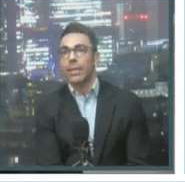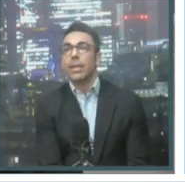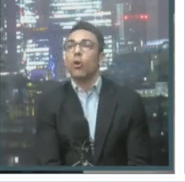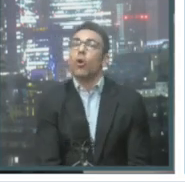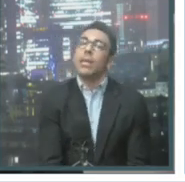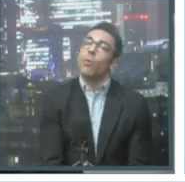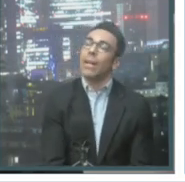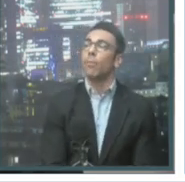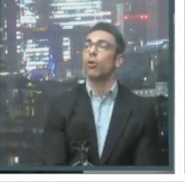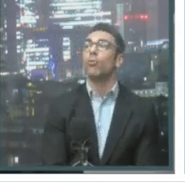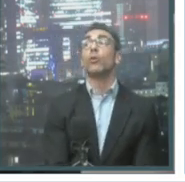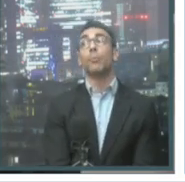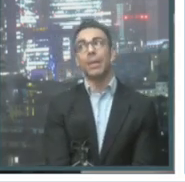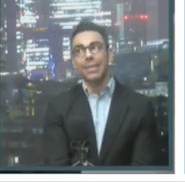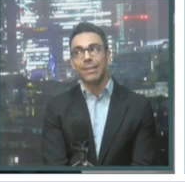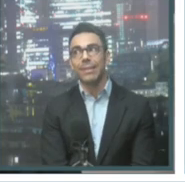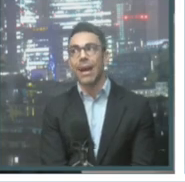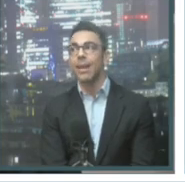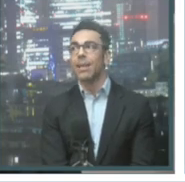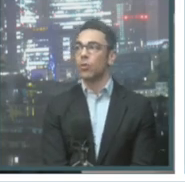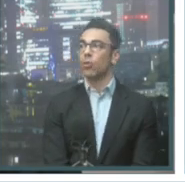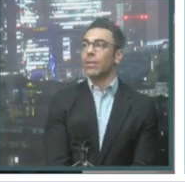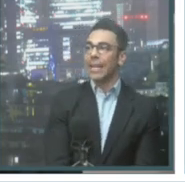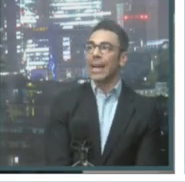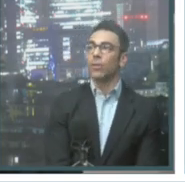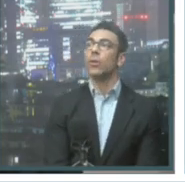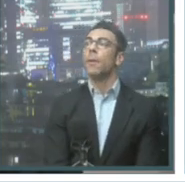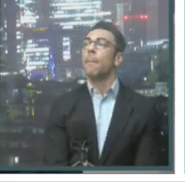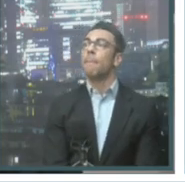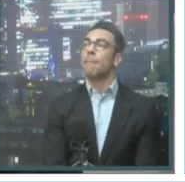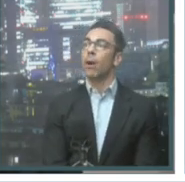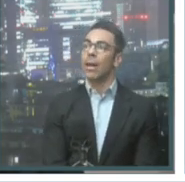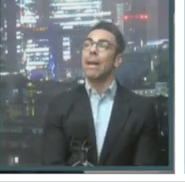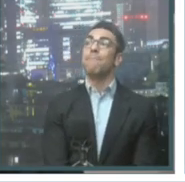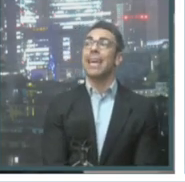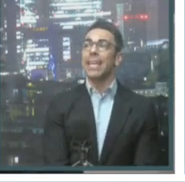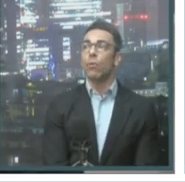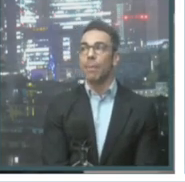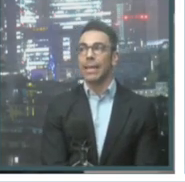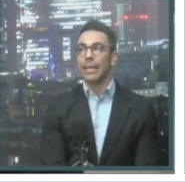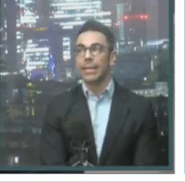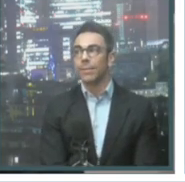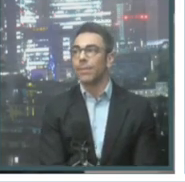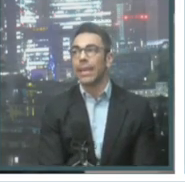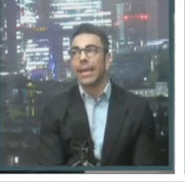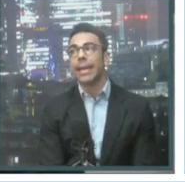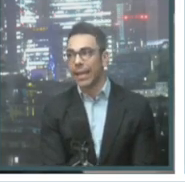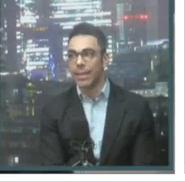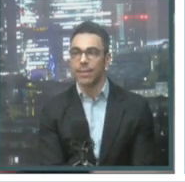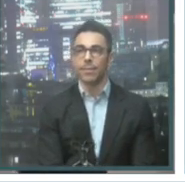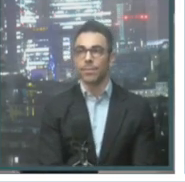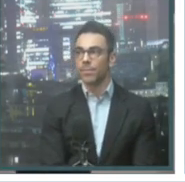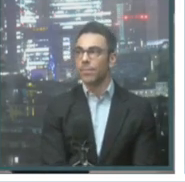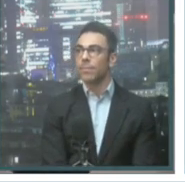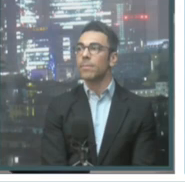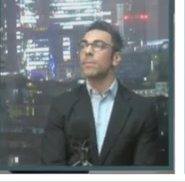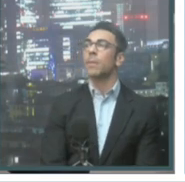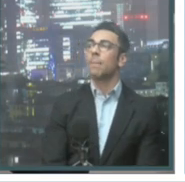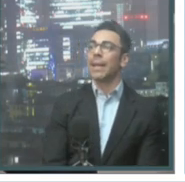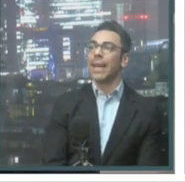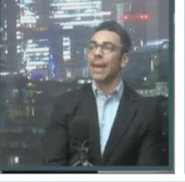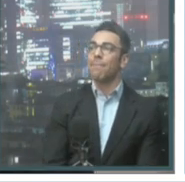udenti in qualche modo una doppia identità sono integrato però la mia lingua madre se la lis